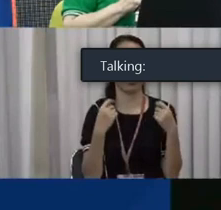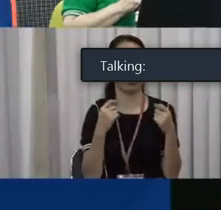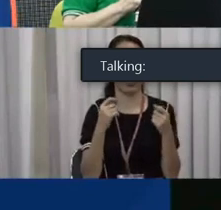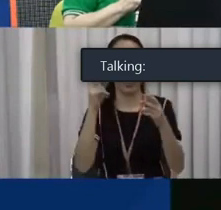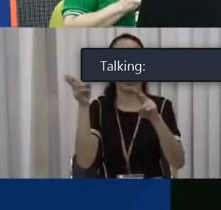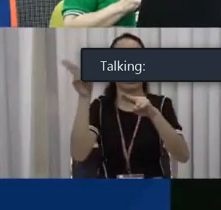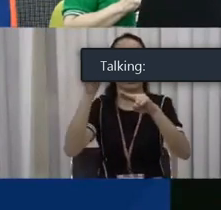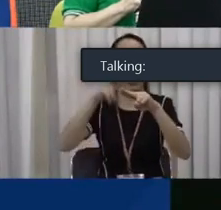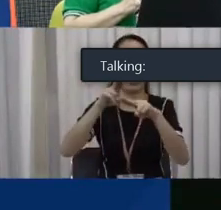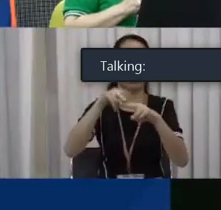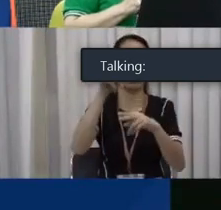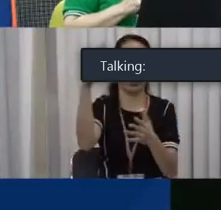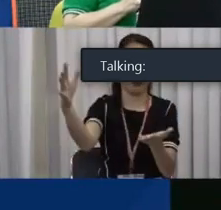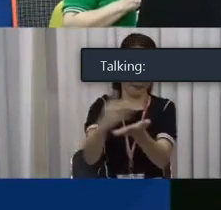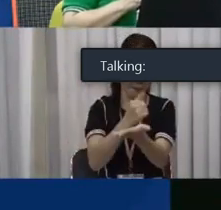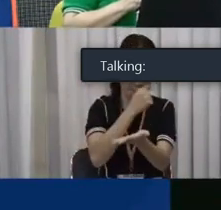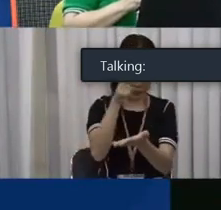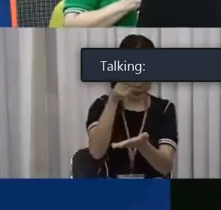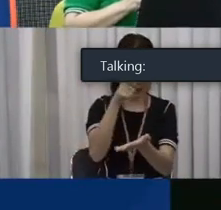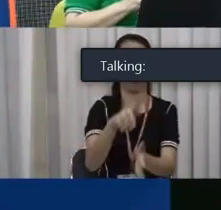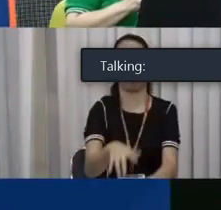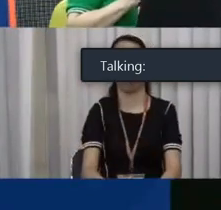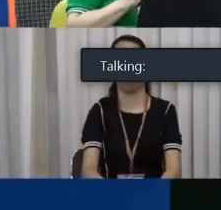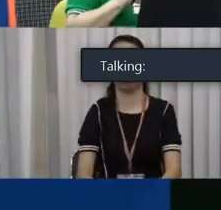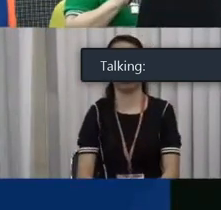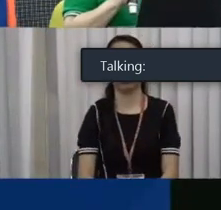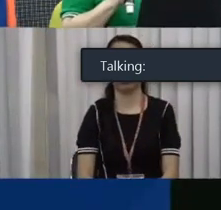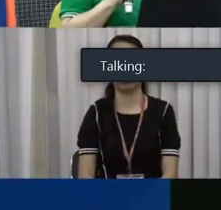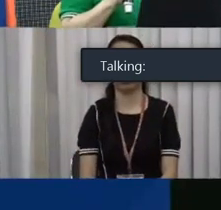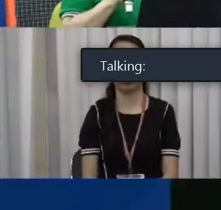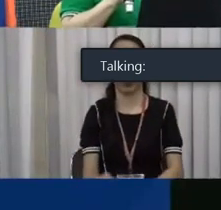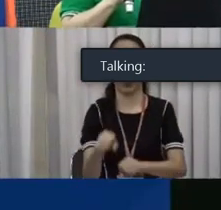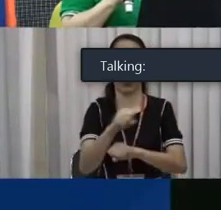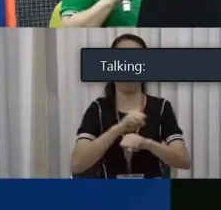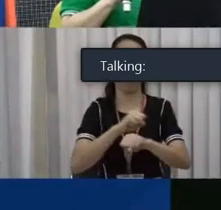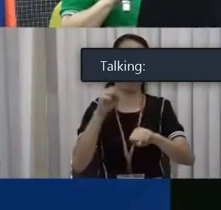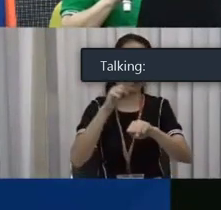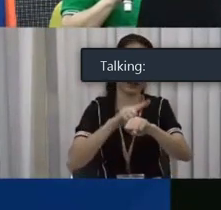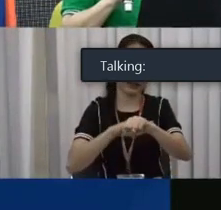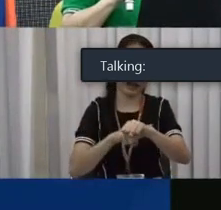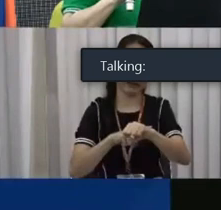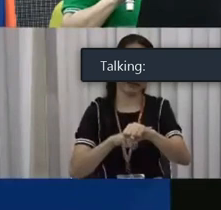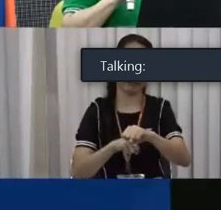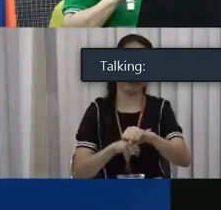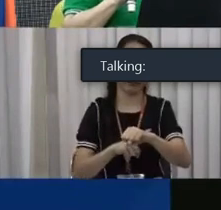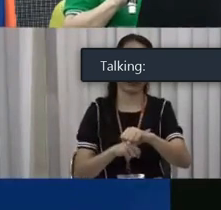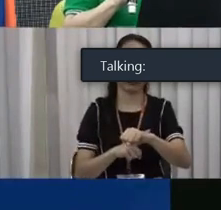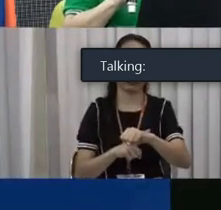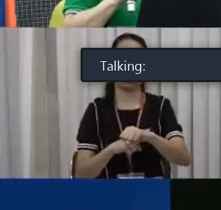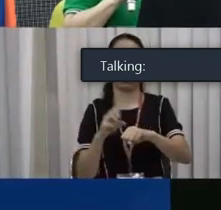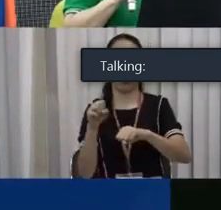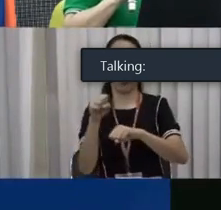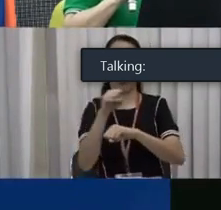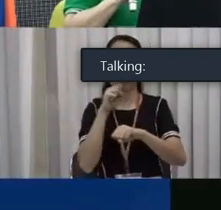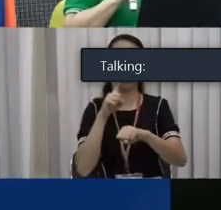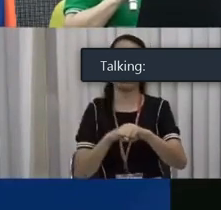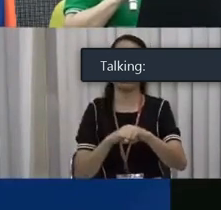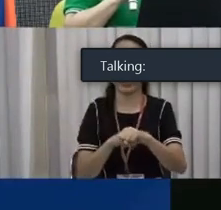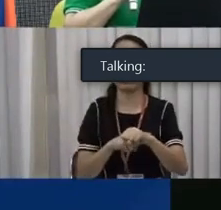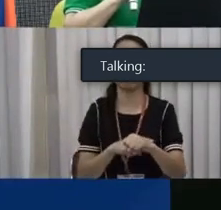percentage nga i-add kung sa swilduhan, so naanay overtime. By the way, kaning overtime, ato lang ni